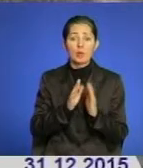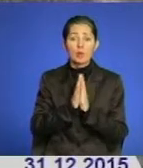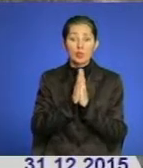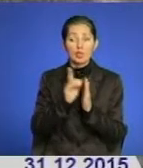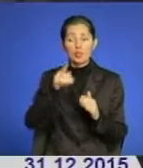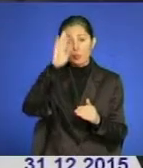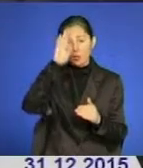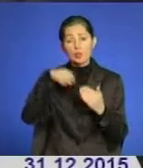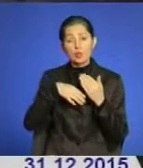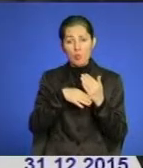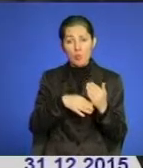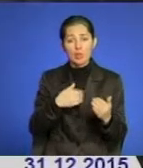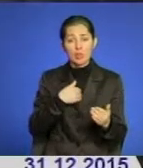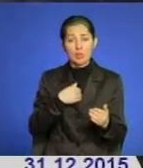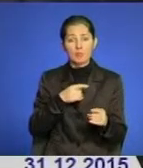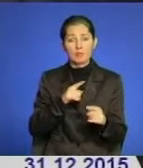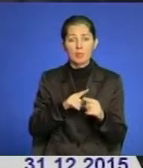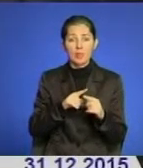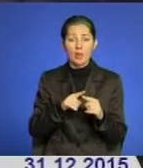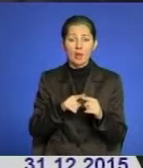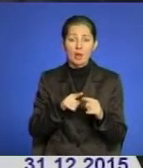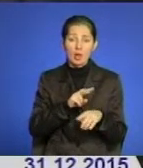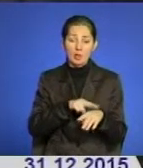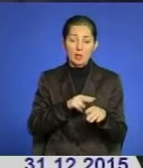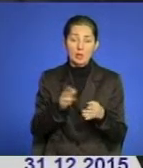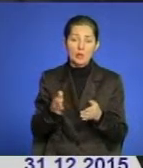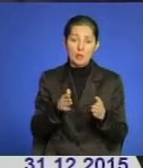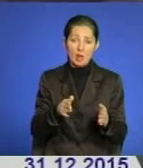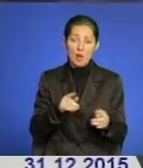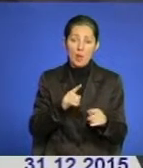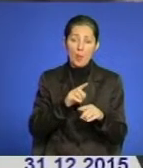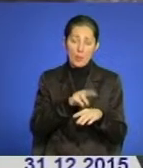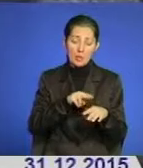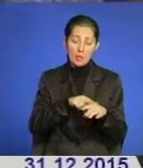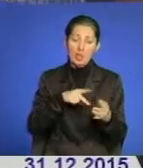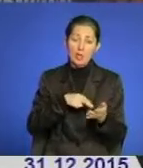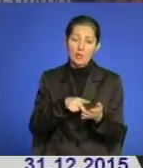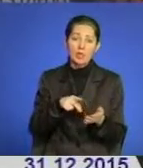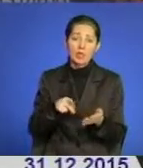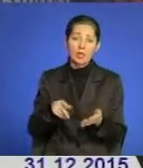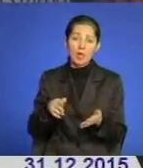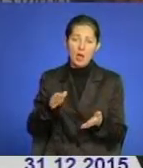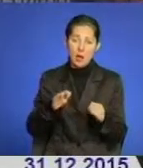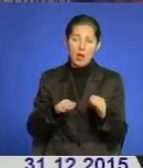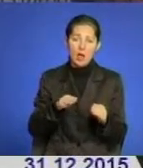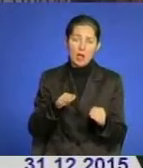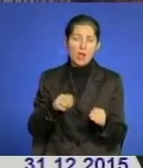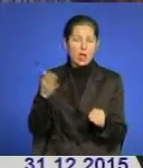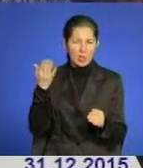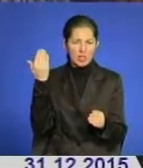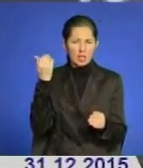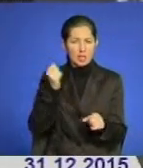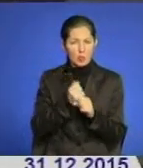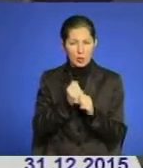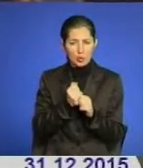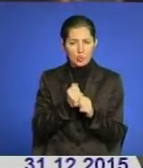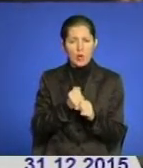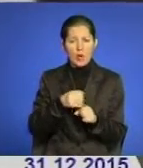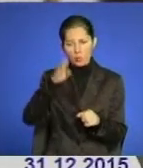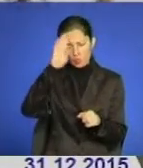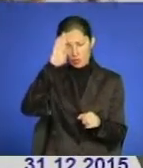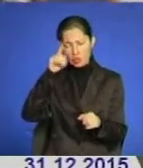хлопці допомогли нам. Оперативним шляхом поліцейські вийшли на слід колишнього працівника звіроферми. Чоловік добре знав усі ходи та виходи